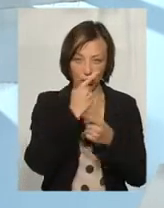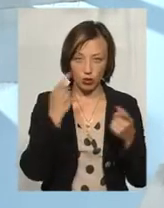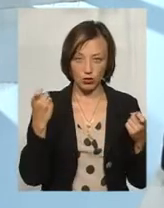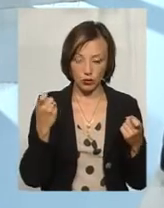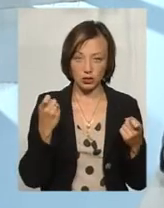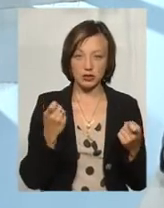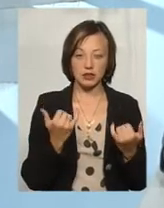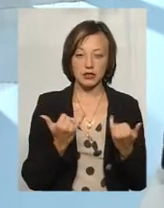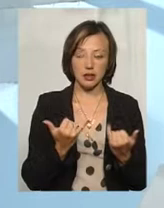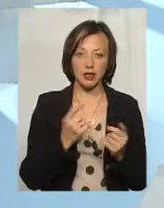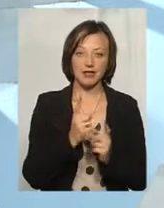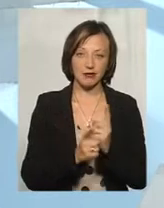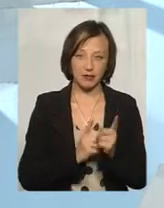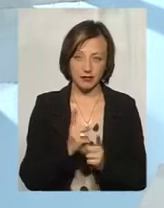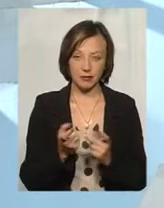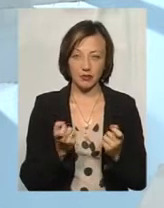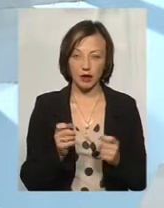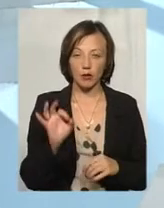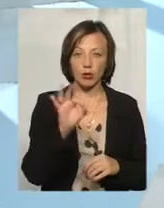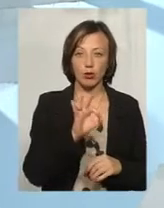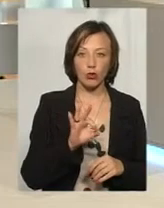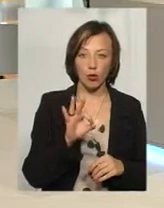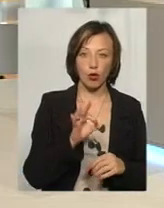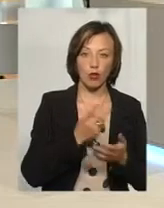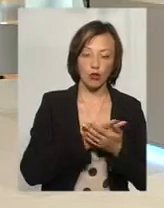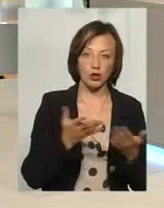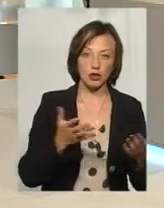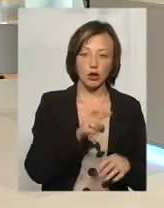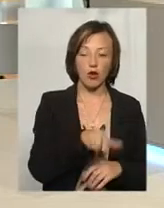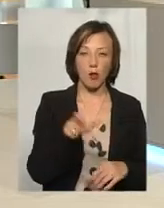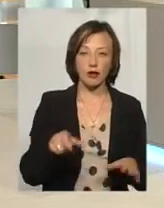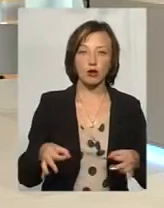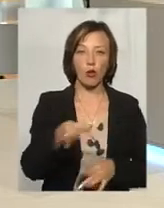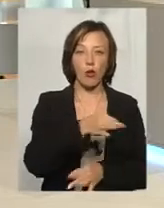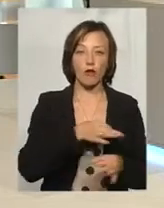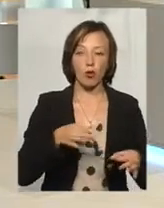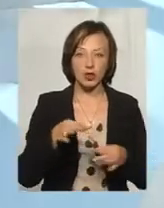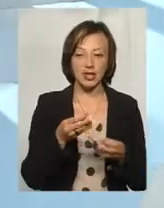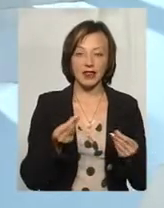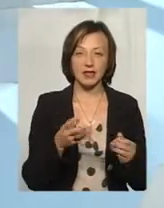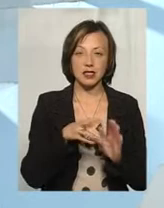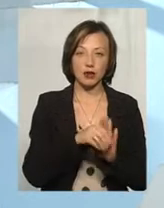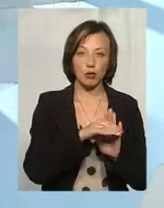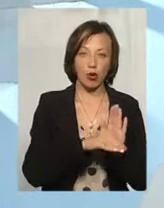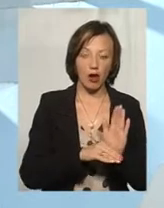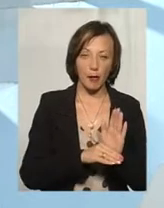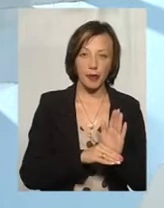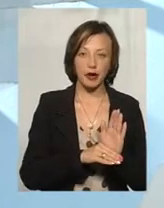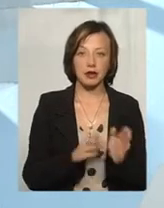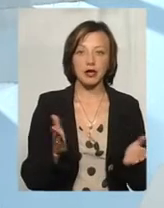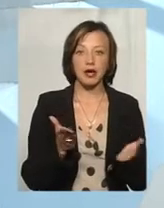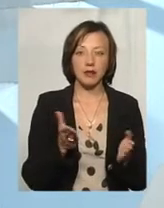зараз трансформується, про якраз публічні громадські обговорення інвестиційної програми,